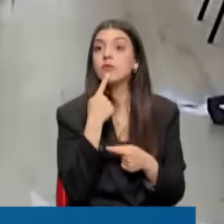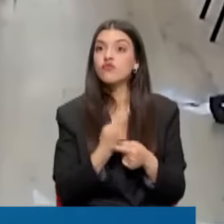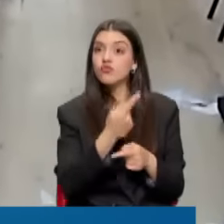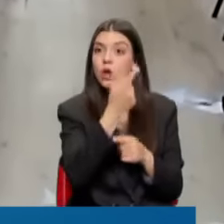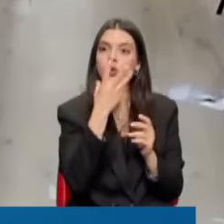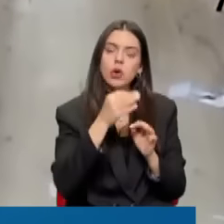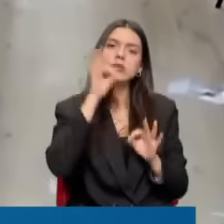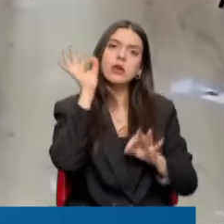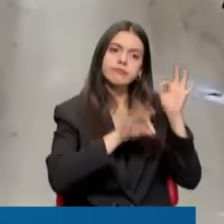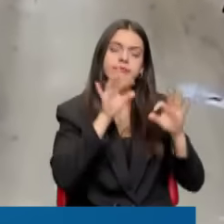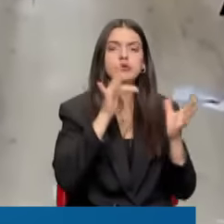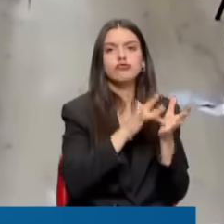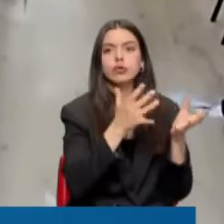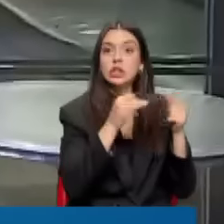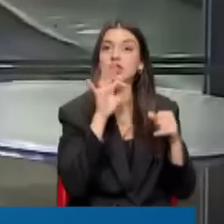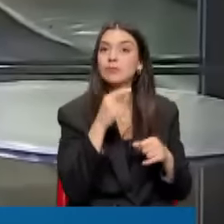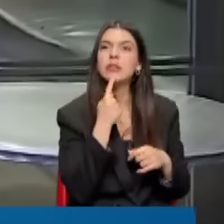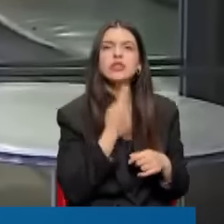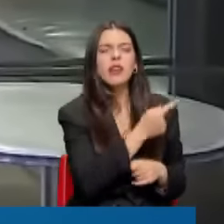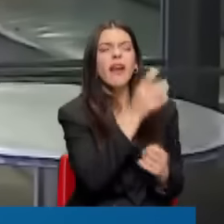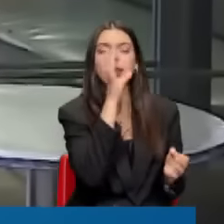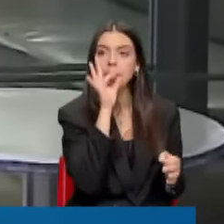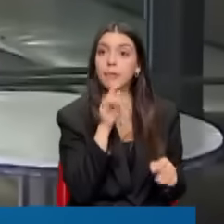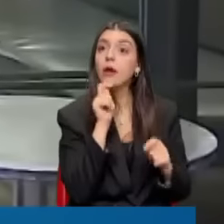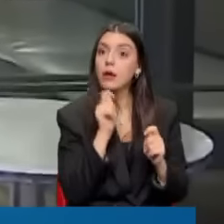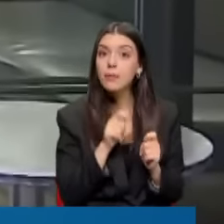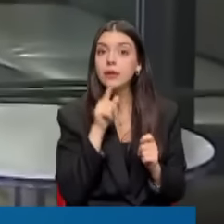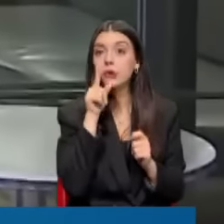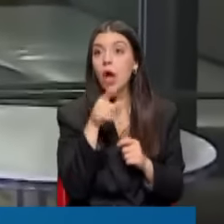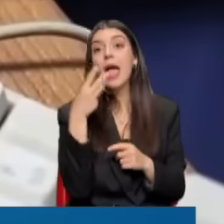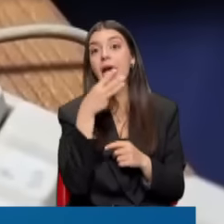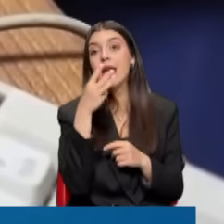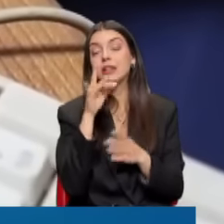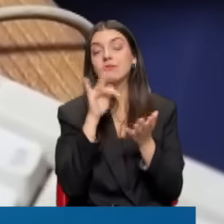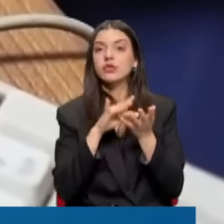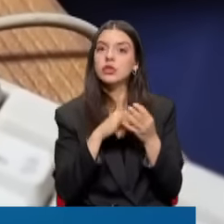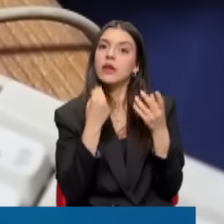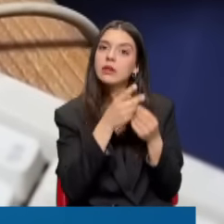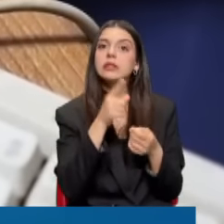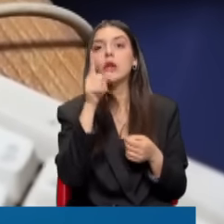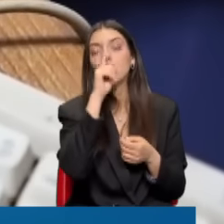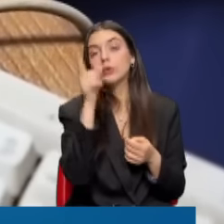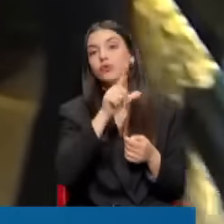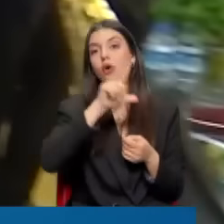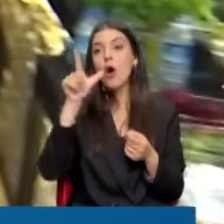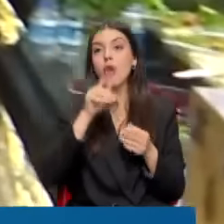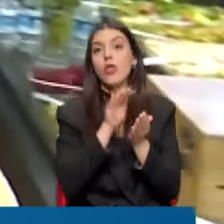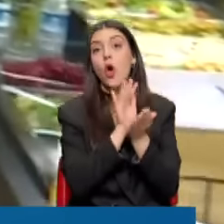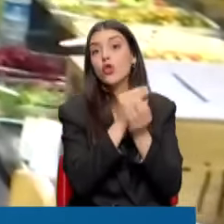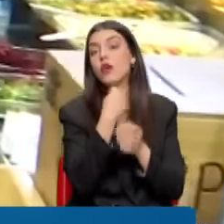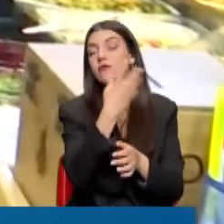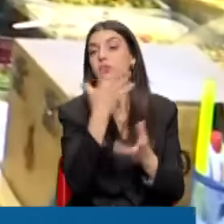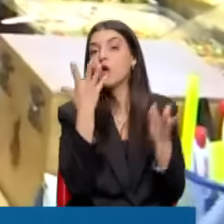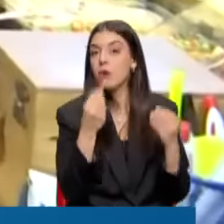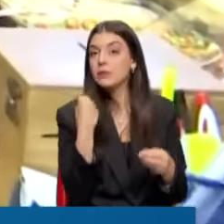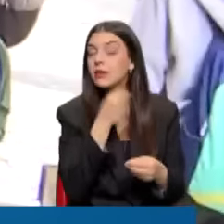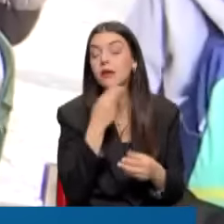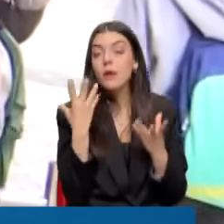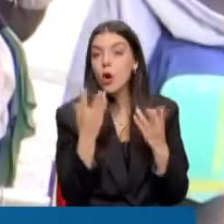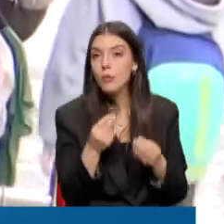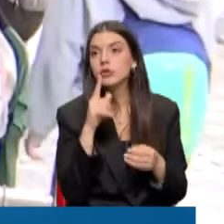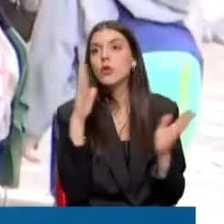ceza alıyor Şimdi şikayet edene esnafa kesilen cezanın 0' kadar İhbar ikramiyesi verilecek olması muhalefeti ve